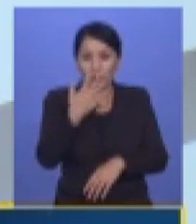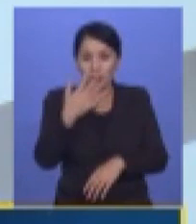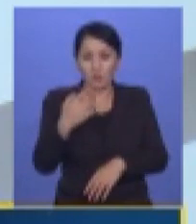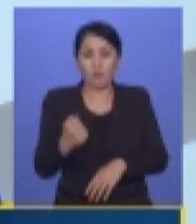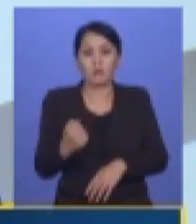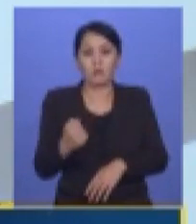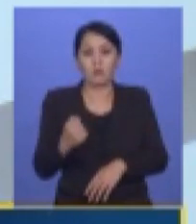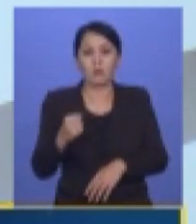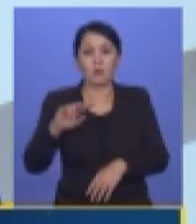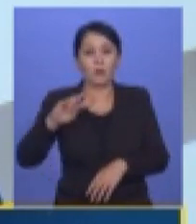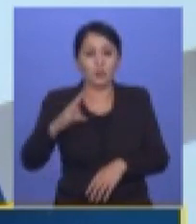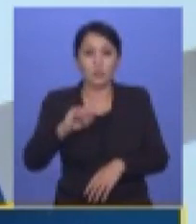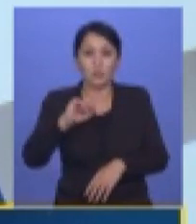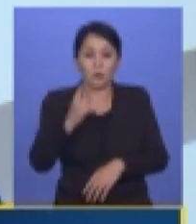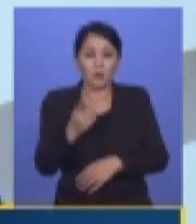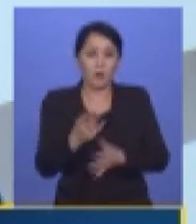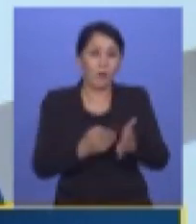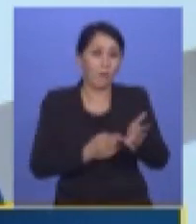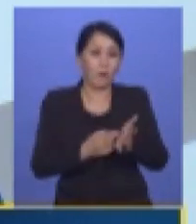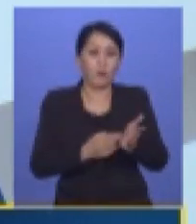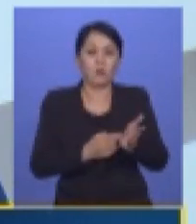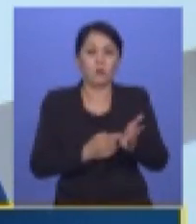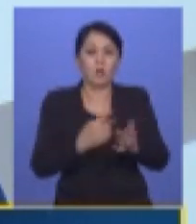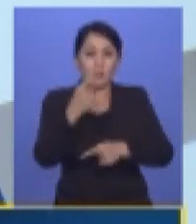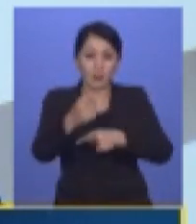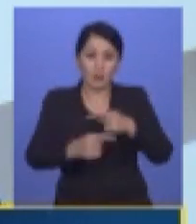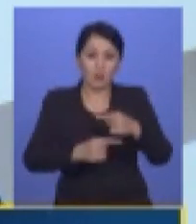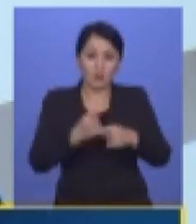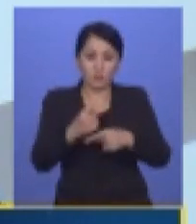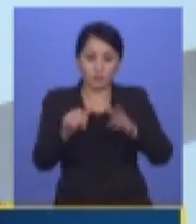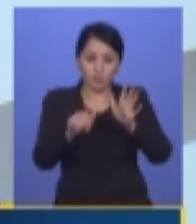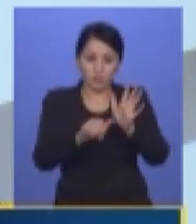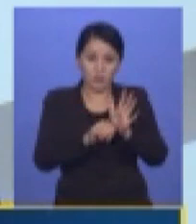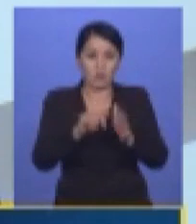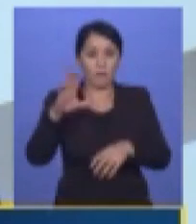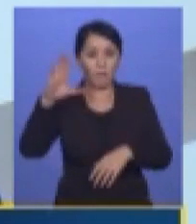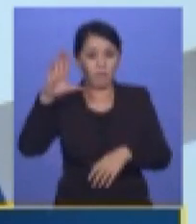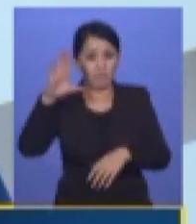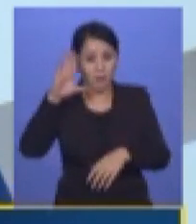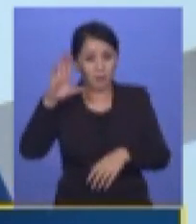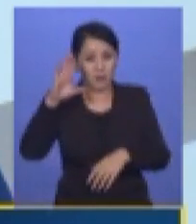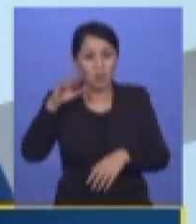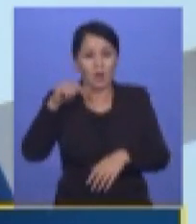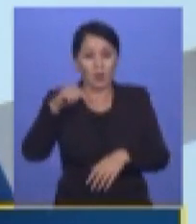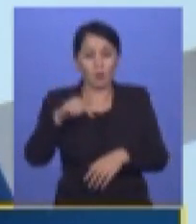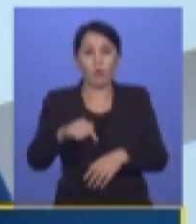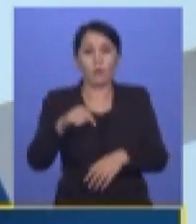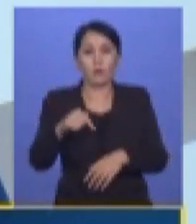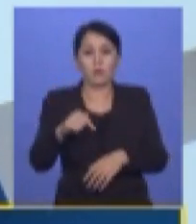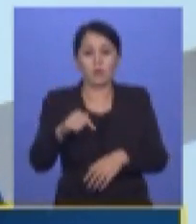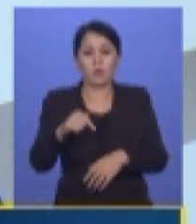екіншіден күрделі операция өткеннен жағдай ауыр. Келесі күні 6-сы біз түске таман қайтадан осы